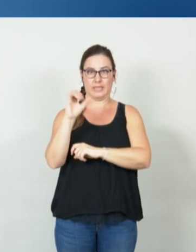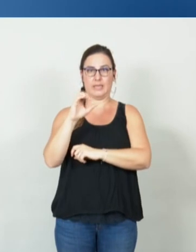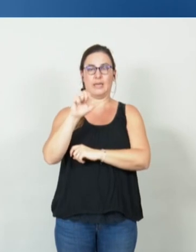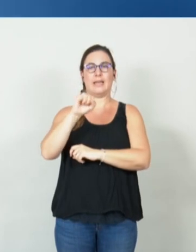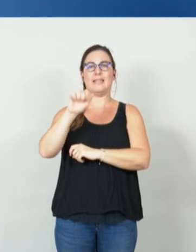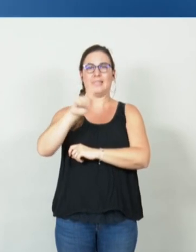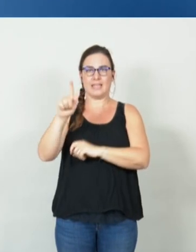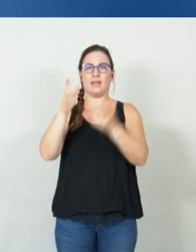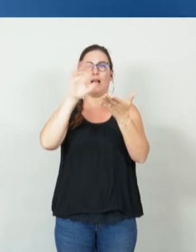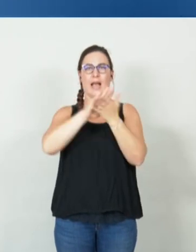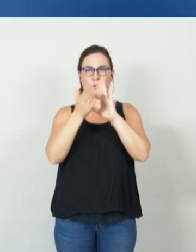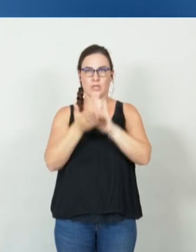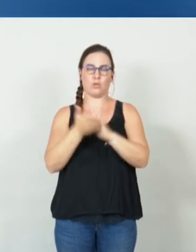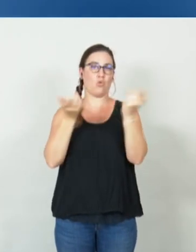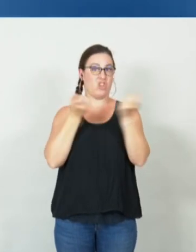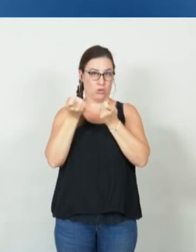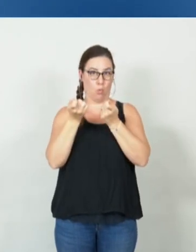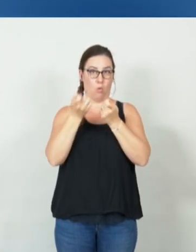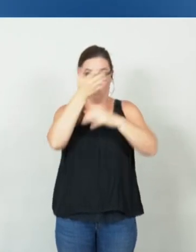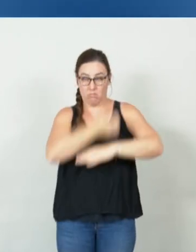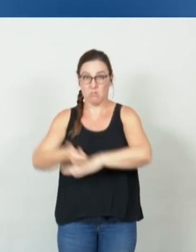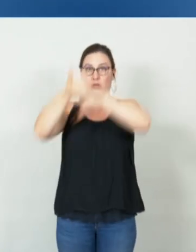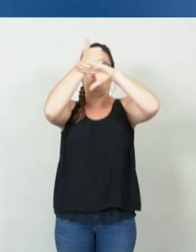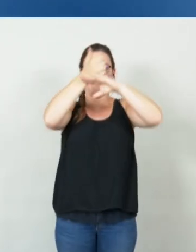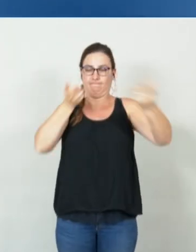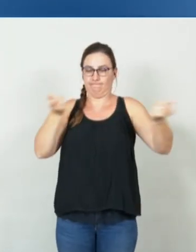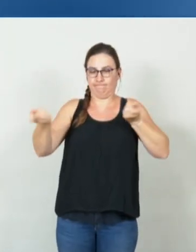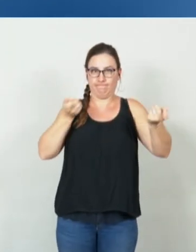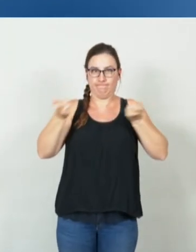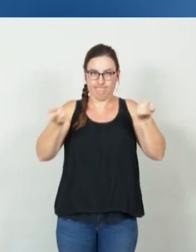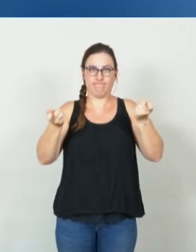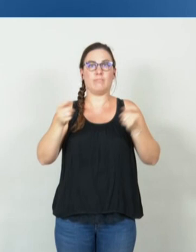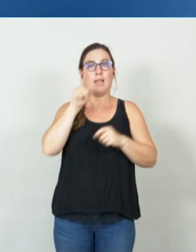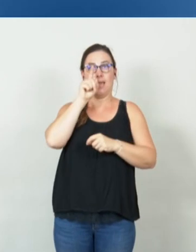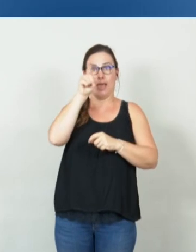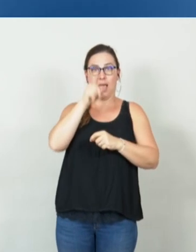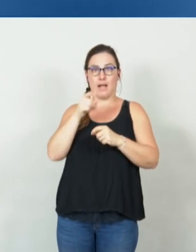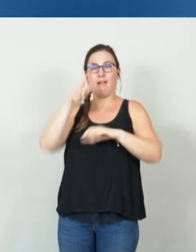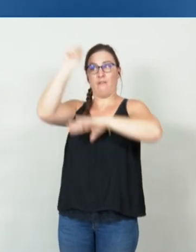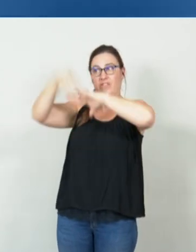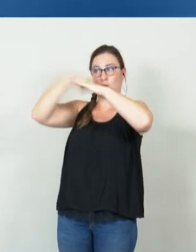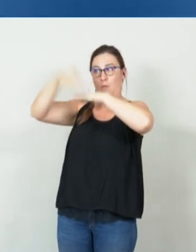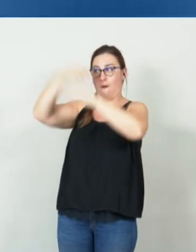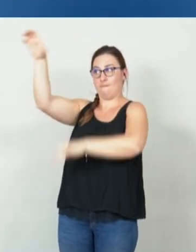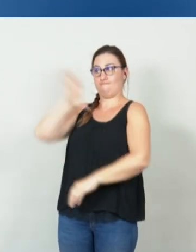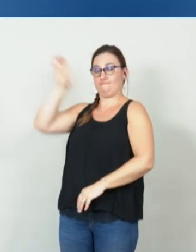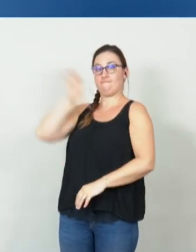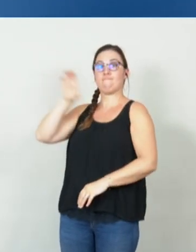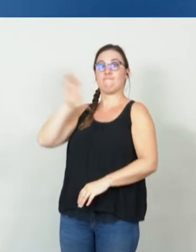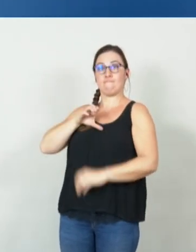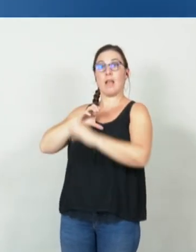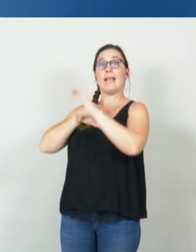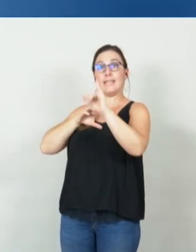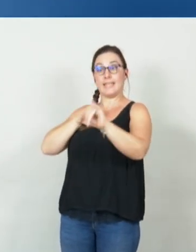lassociation de gestion qui est au cœur au centre et qui capte l'ensemble des financements pour les conseils